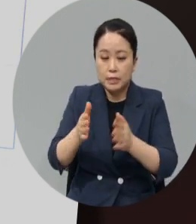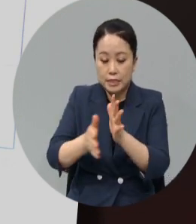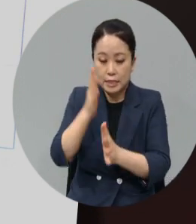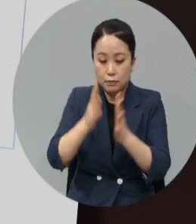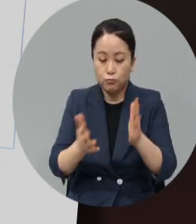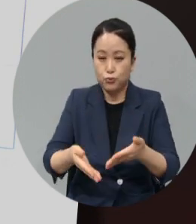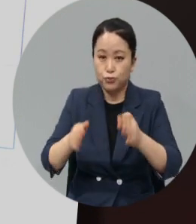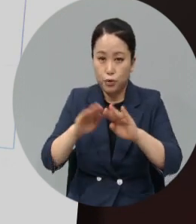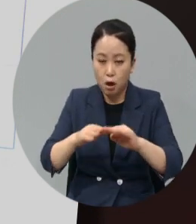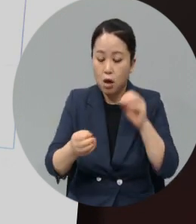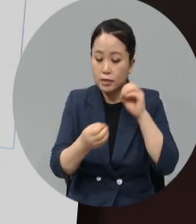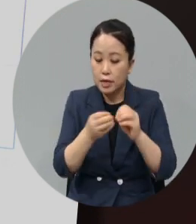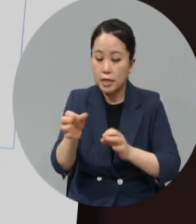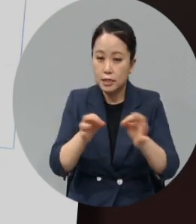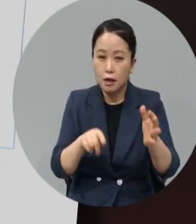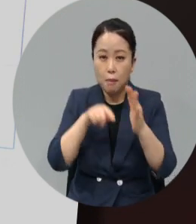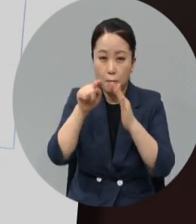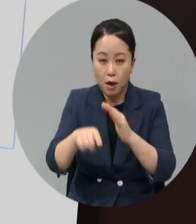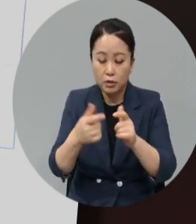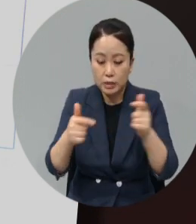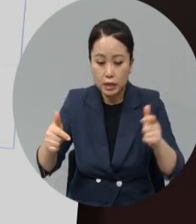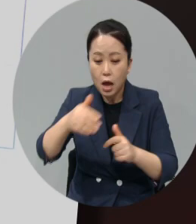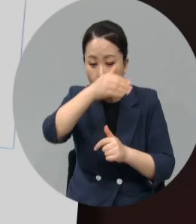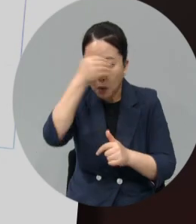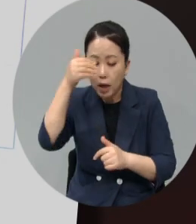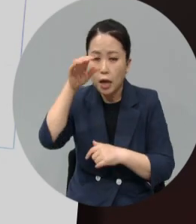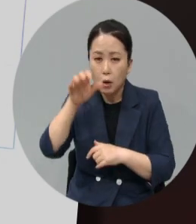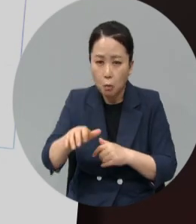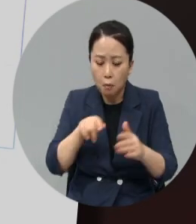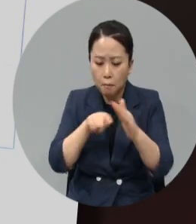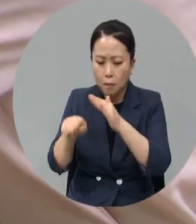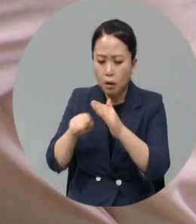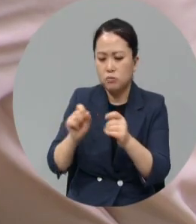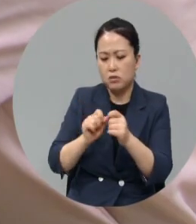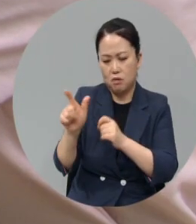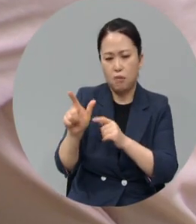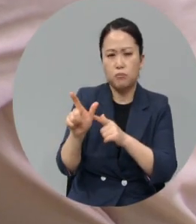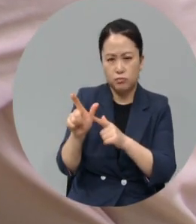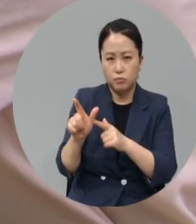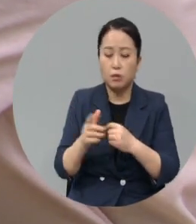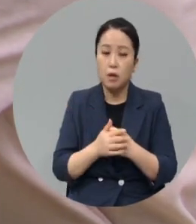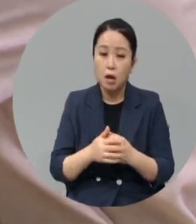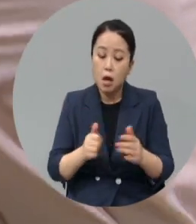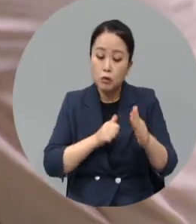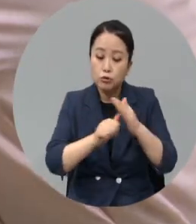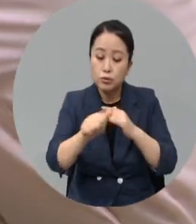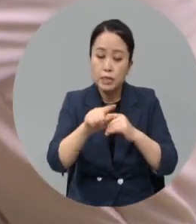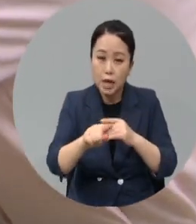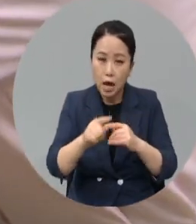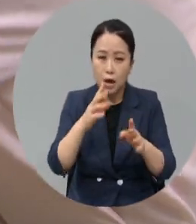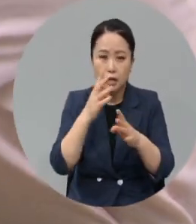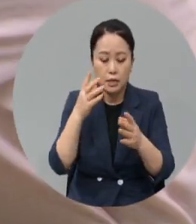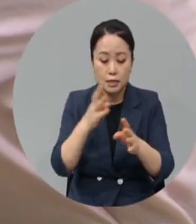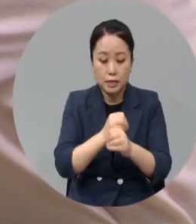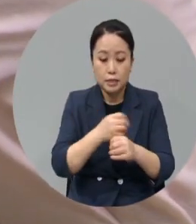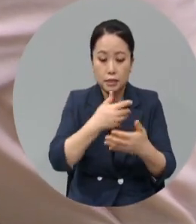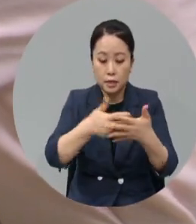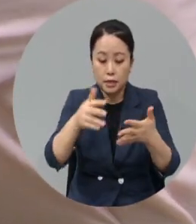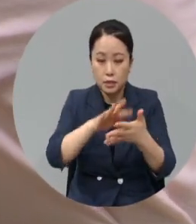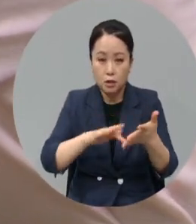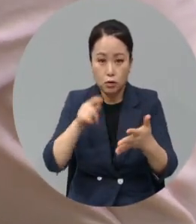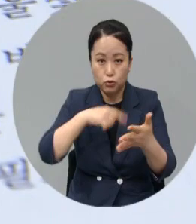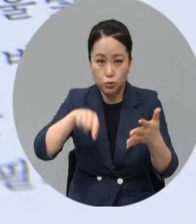방문, 머라이언 공원 등 관광지 견학이 대부분을 차지합니다. 출장 일정 중 해외 빛 연출